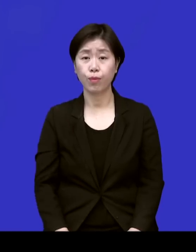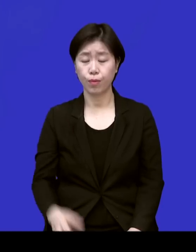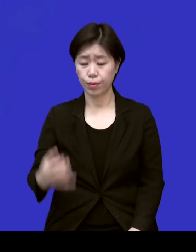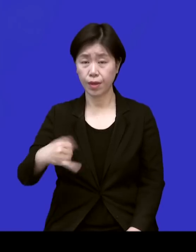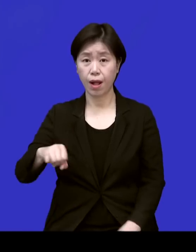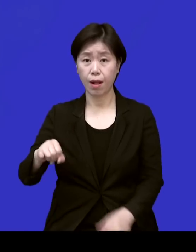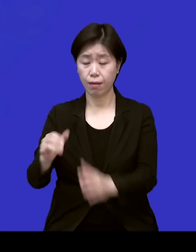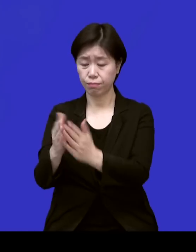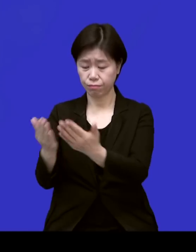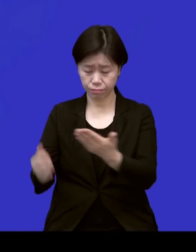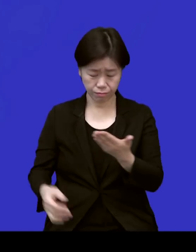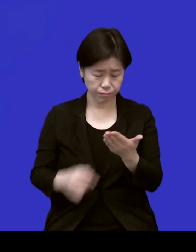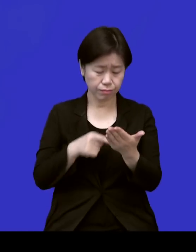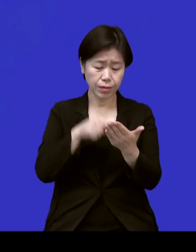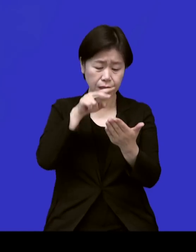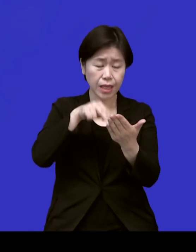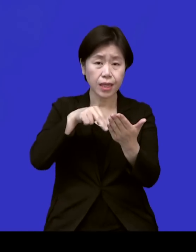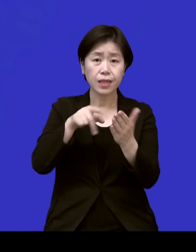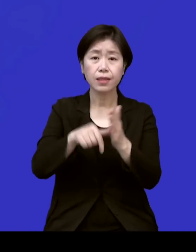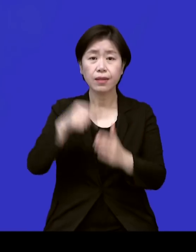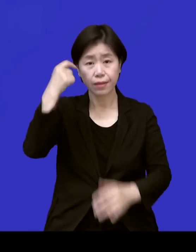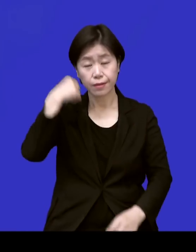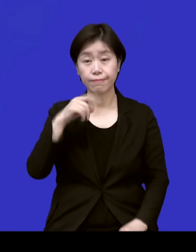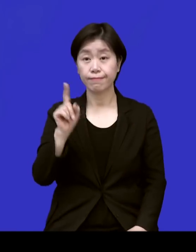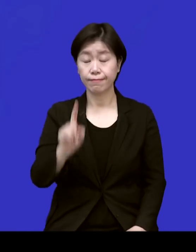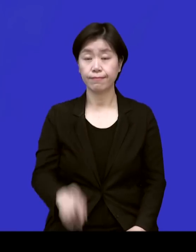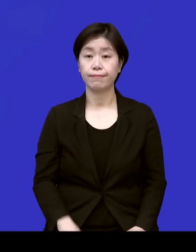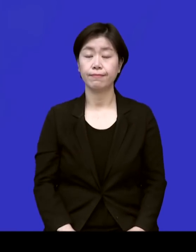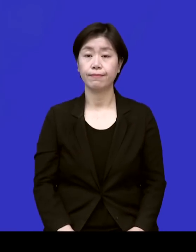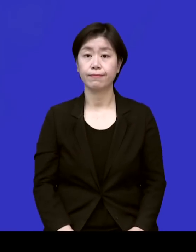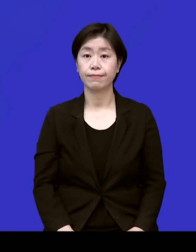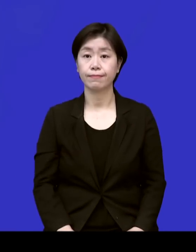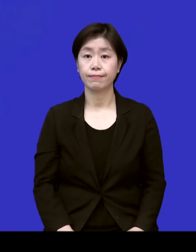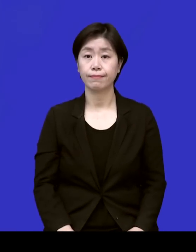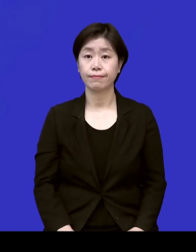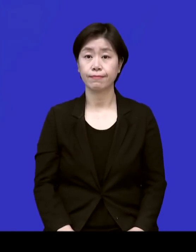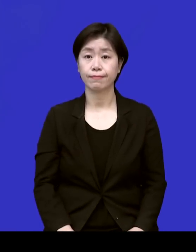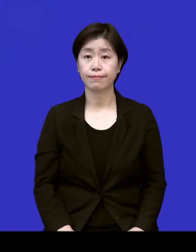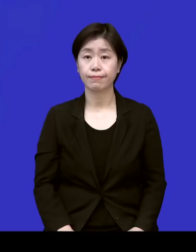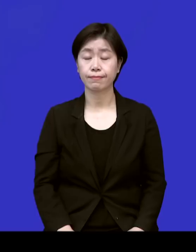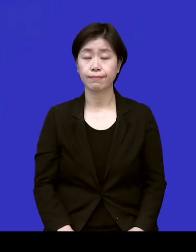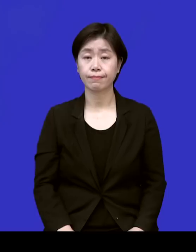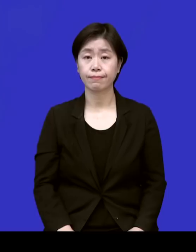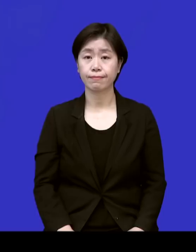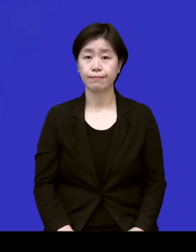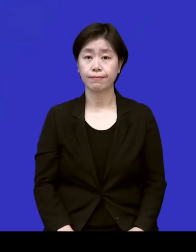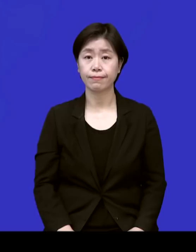지금도 눈물이 나지만 어떤 생각이 드던가요? 정말